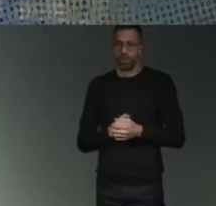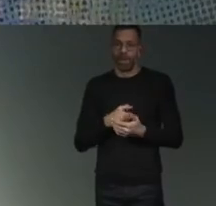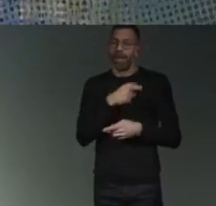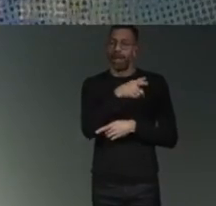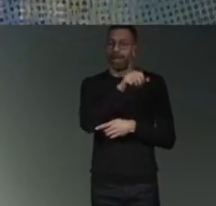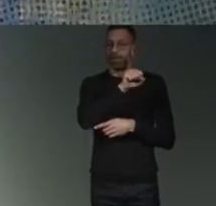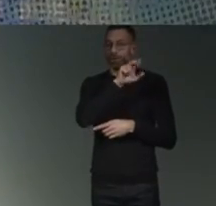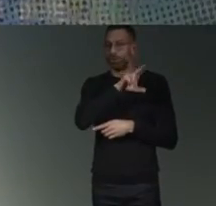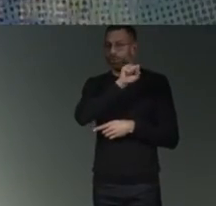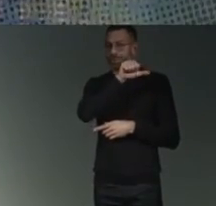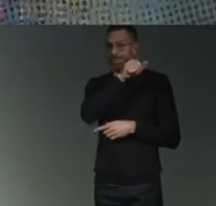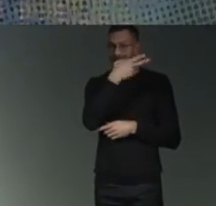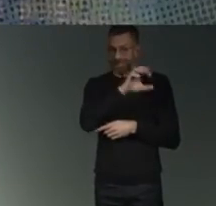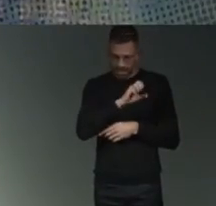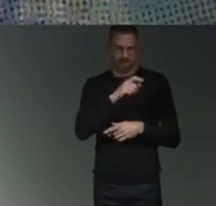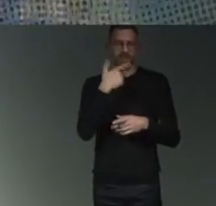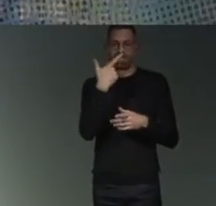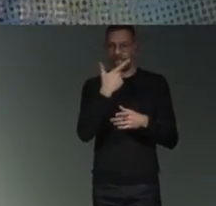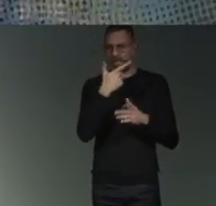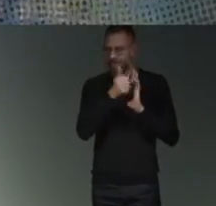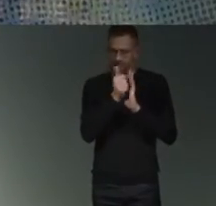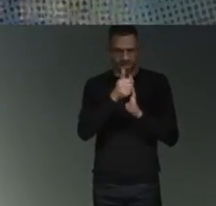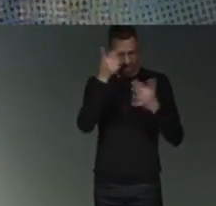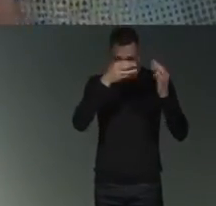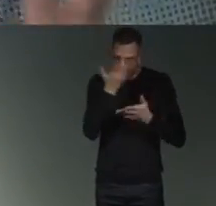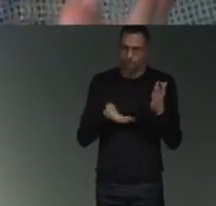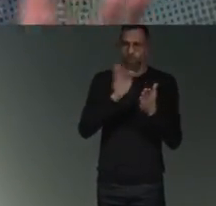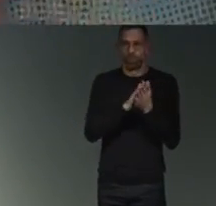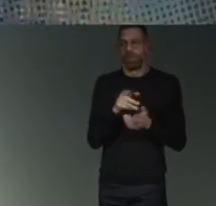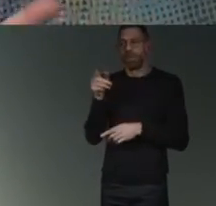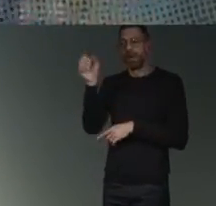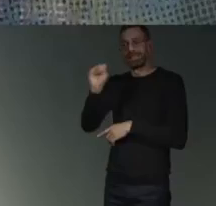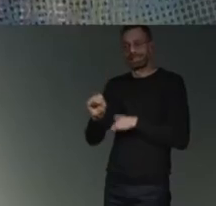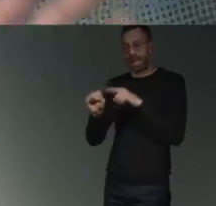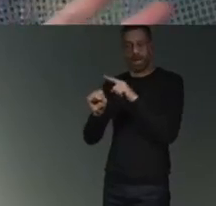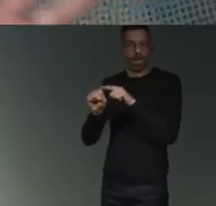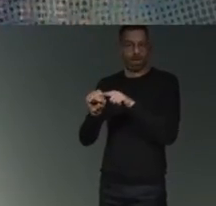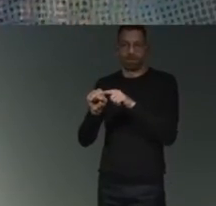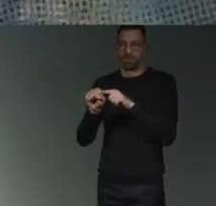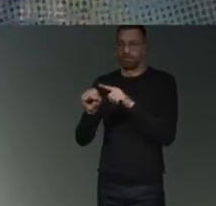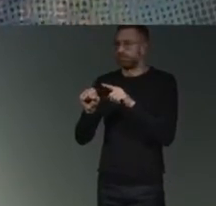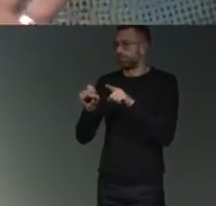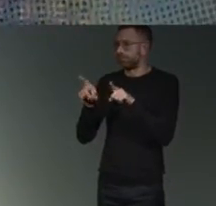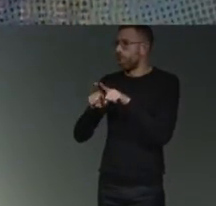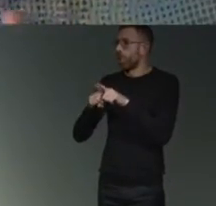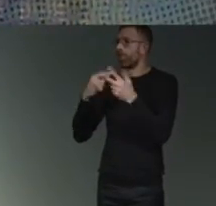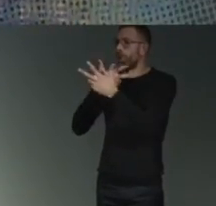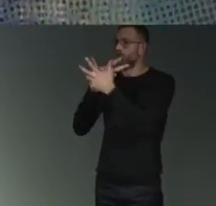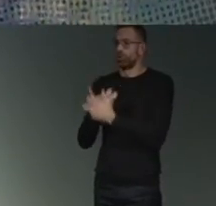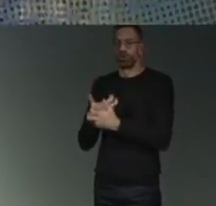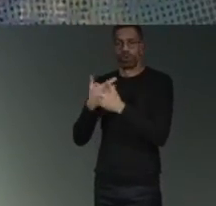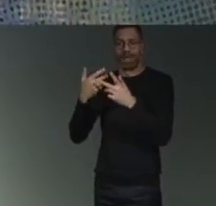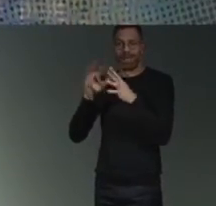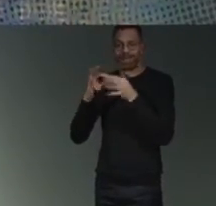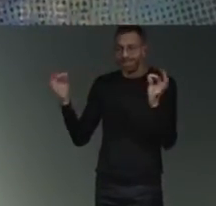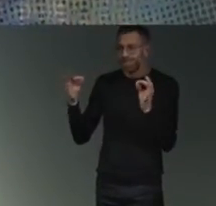fiction au carré. C'est-à-dire que vraiment, le personnage de Sarah, j'ai juste emprunté à ma lectrice une sorte de squelette narratif ou la situation